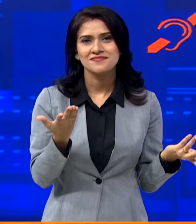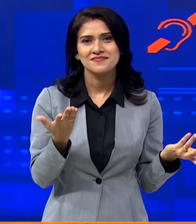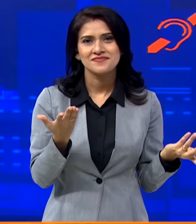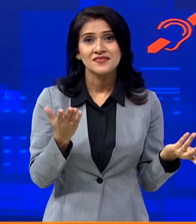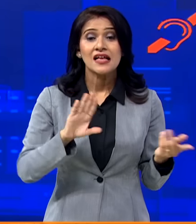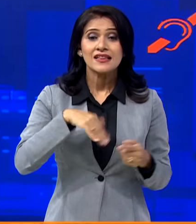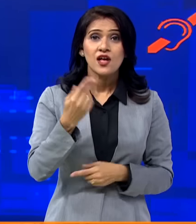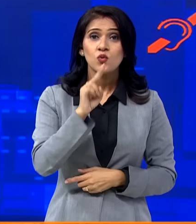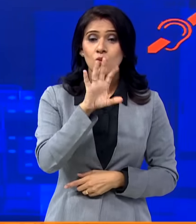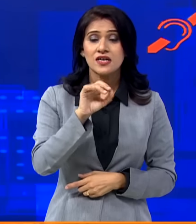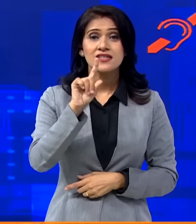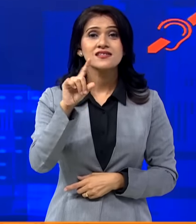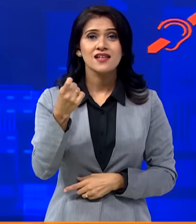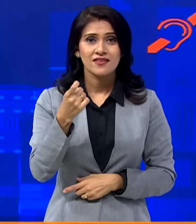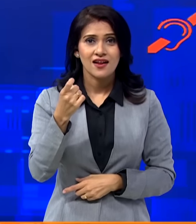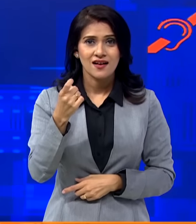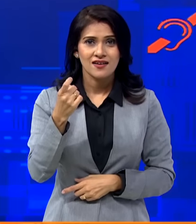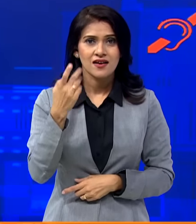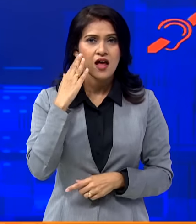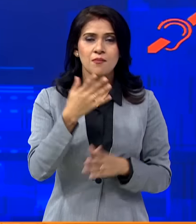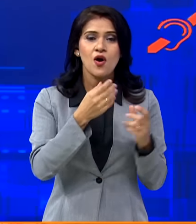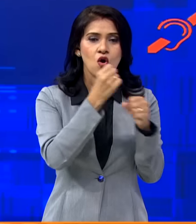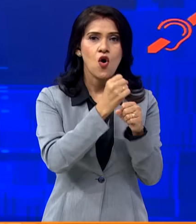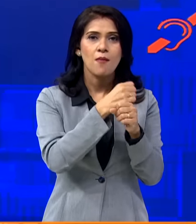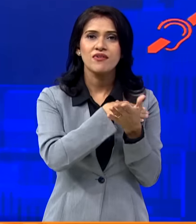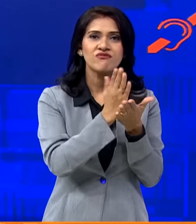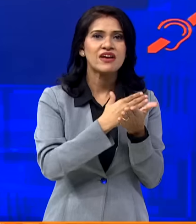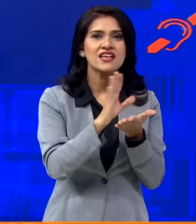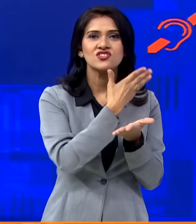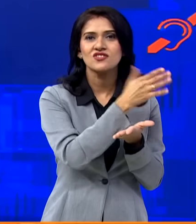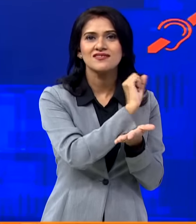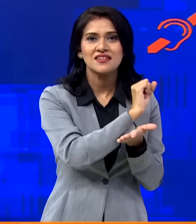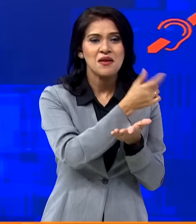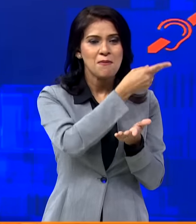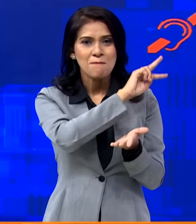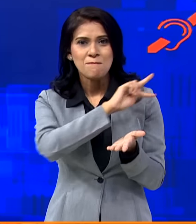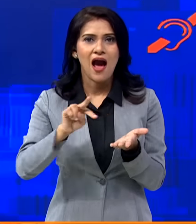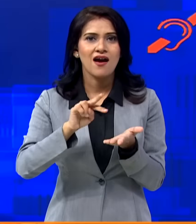2017 में उनका ऐसा तंबू उखड़ा है कि त बंबू नहीं